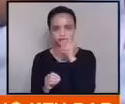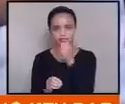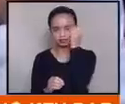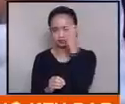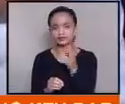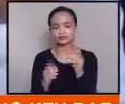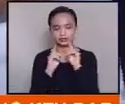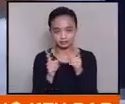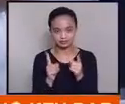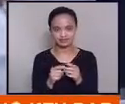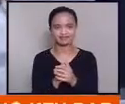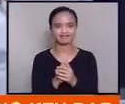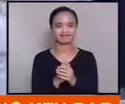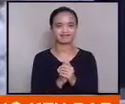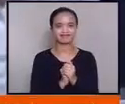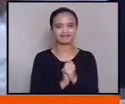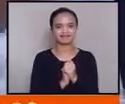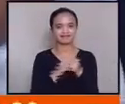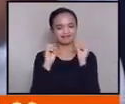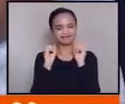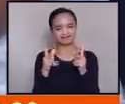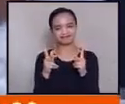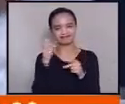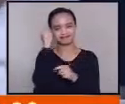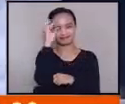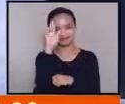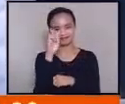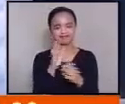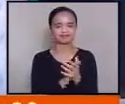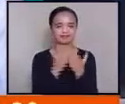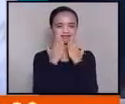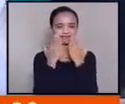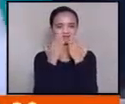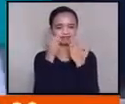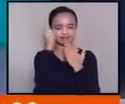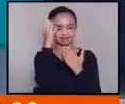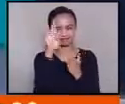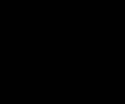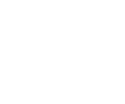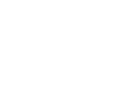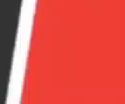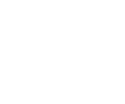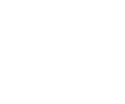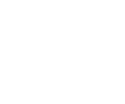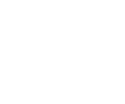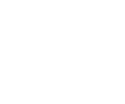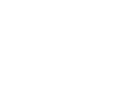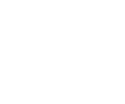na? Okay, sir. Okay, sir. Thank you, sir. Thank you, sir. Thank you, sir. Thank you, sir. Thank you, sir. Thank you, sir. Thank you, sir. Thank you, sir.